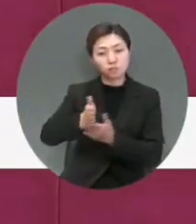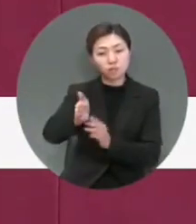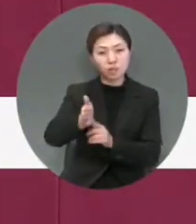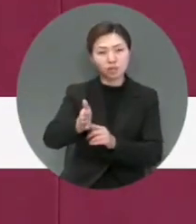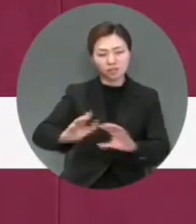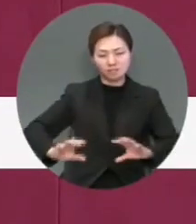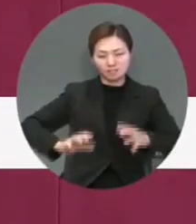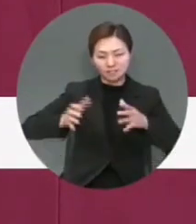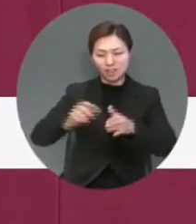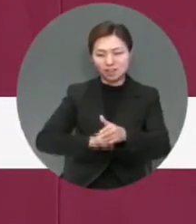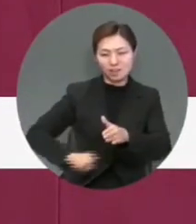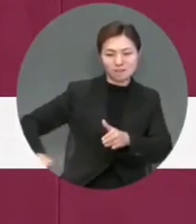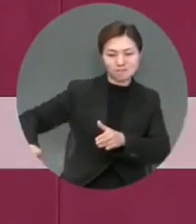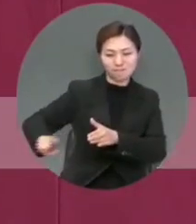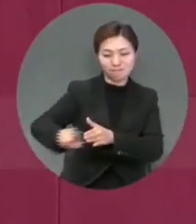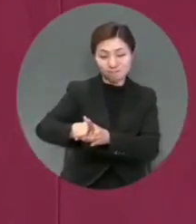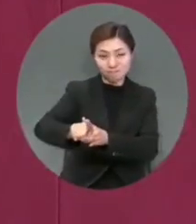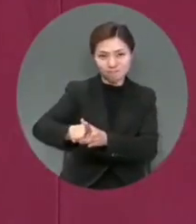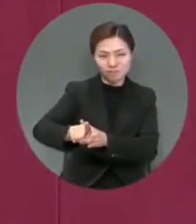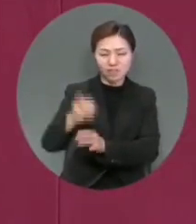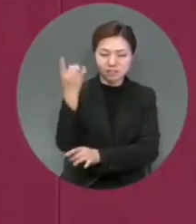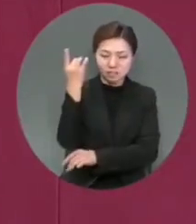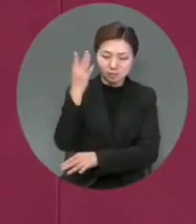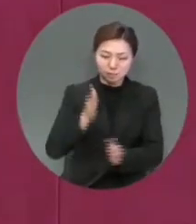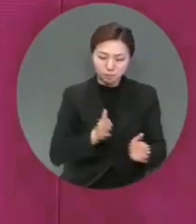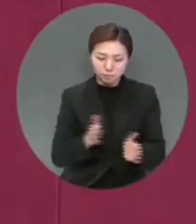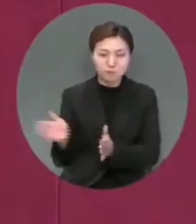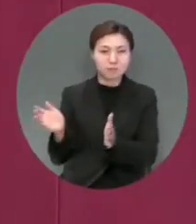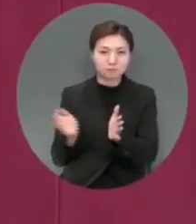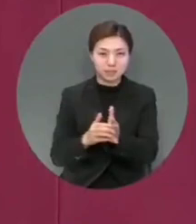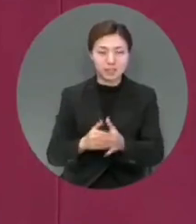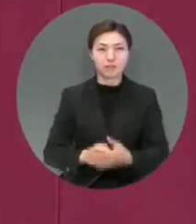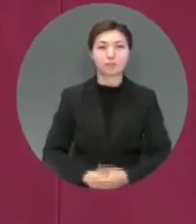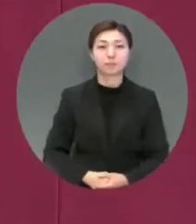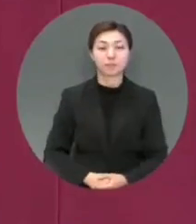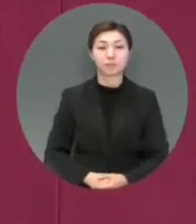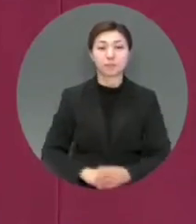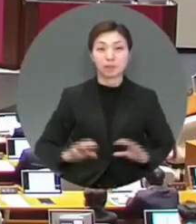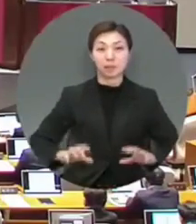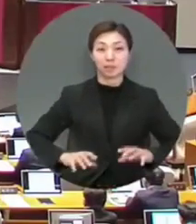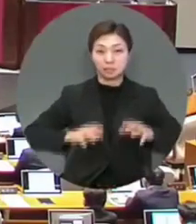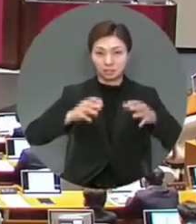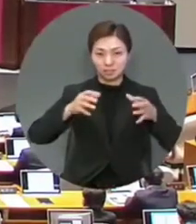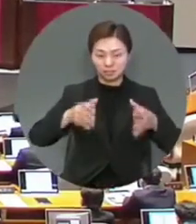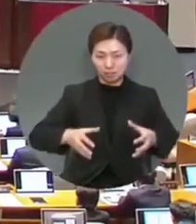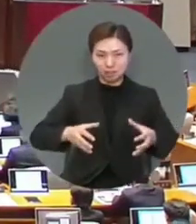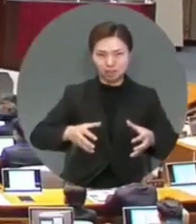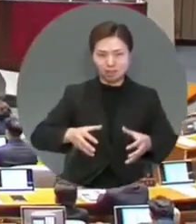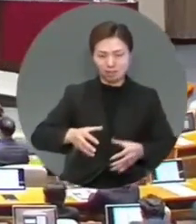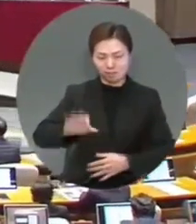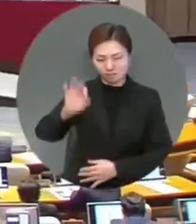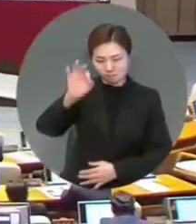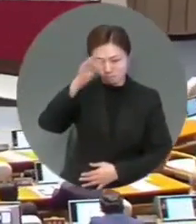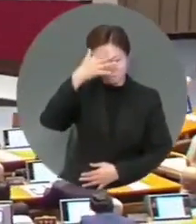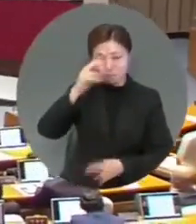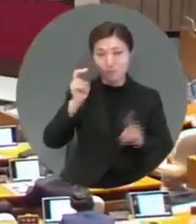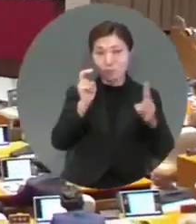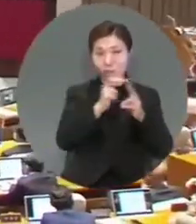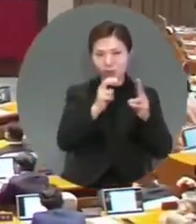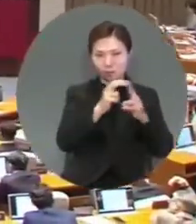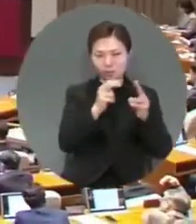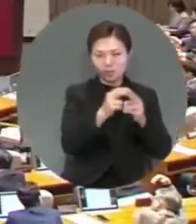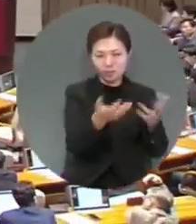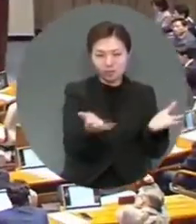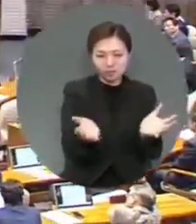기반을 다져왔습니다. 세계 최대 시스템 반도체 클러스터 조성과 금융